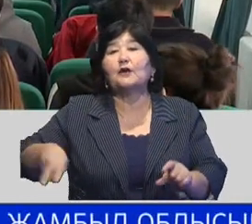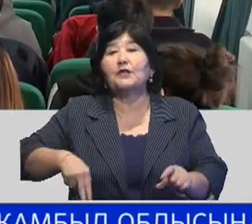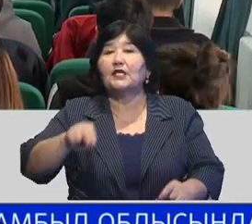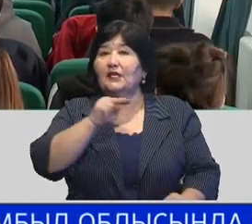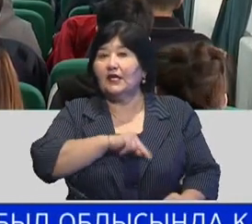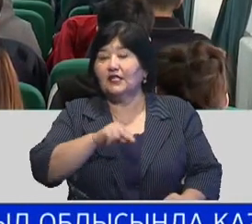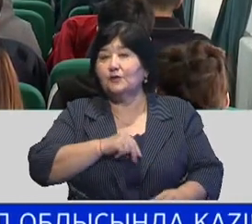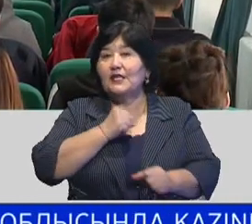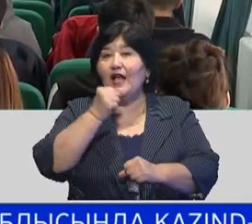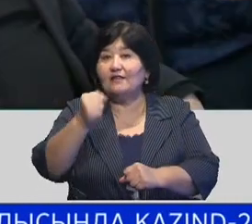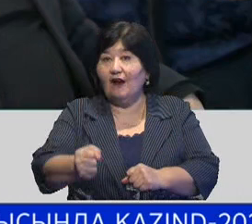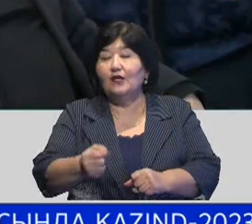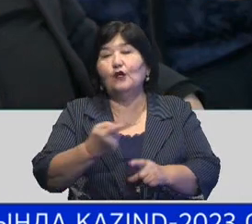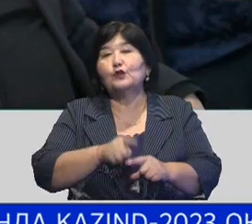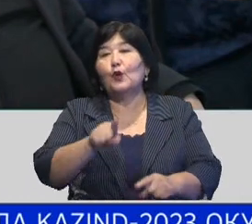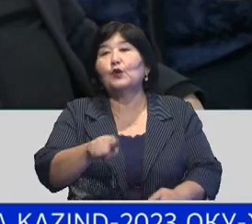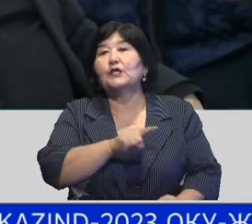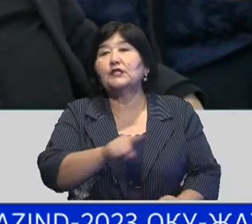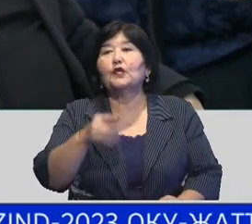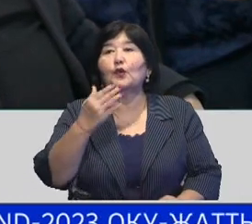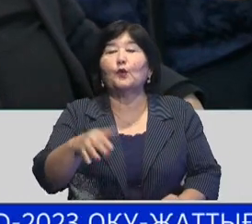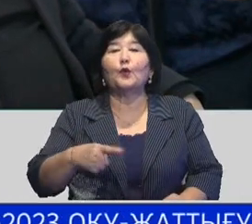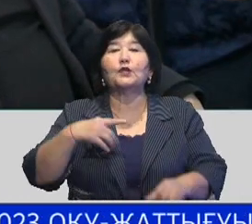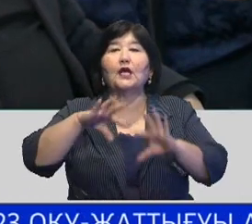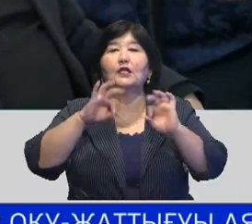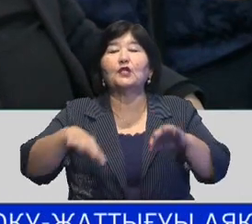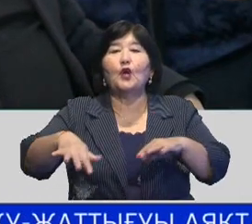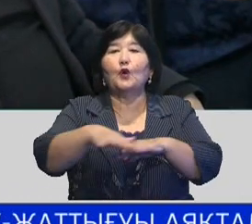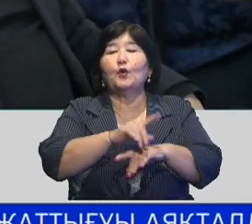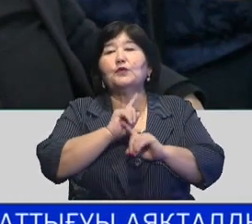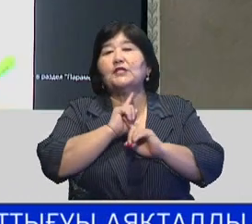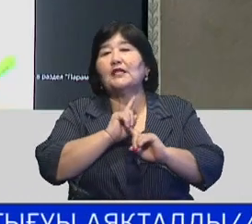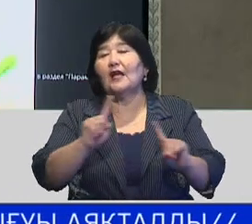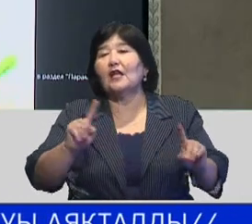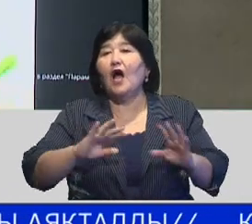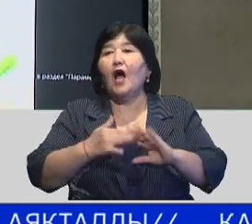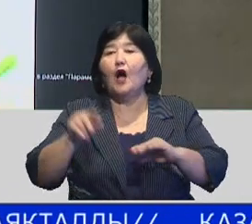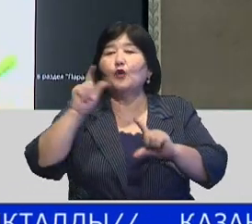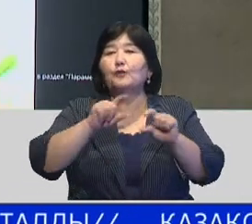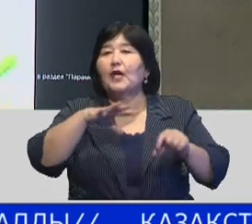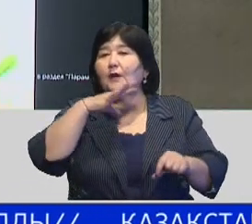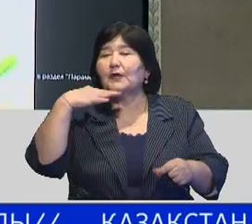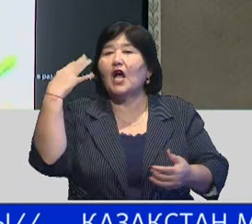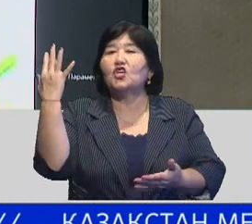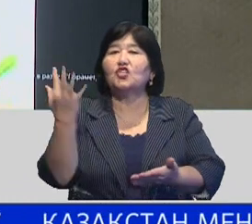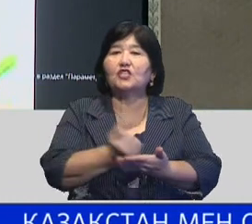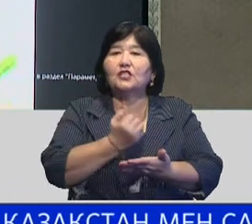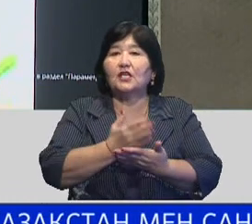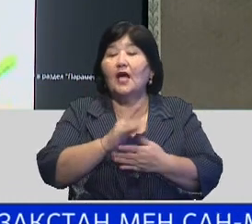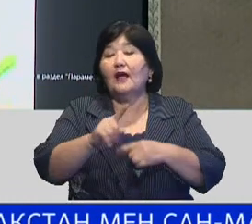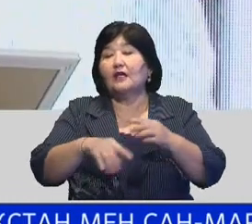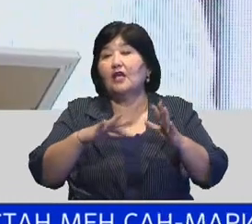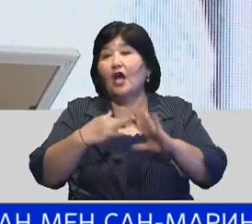қызметіне тағайындалады. Сол сәттен ақ оның іскерлігі көпшінен дараланып, ауыл мектебі біраз жетістікке жетті. Кейін